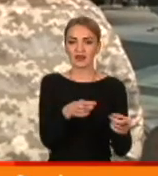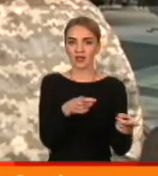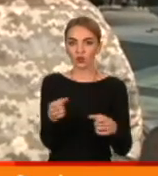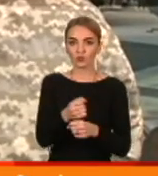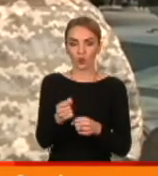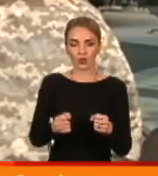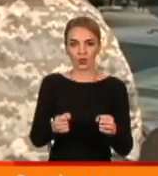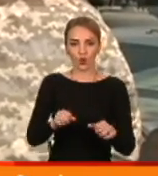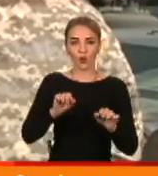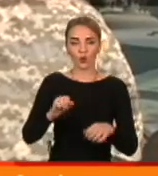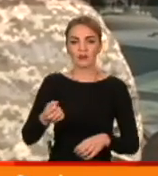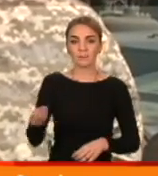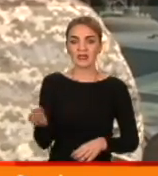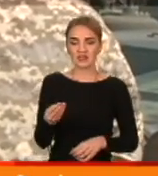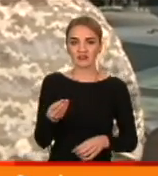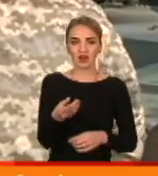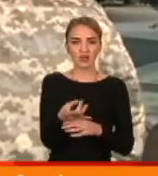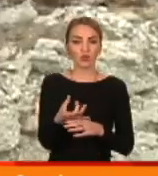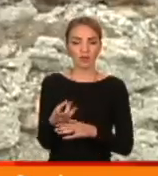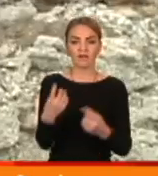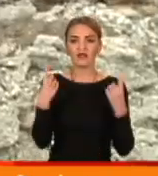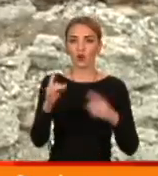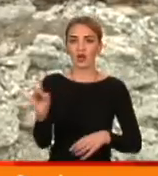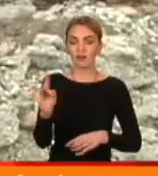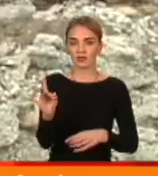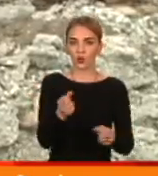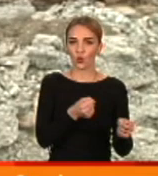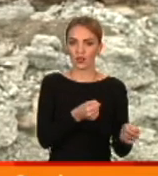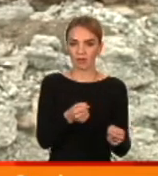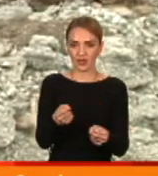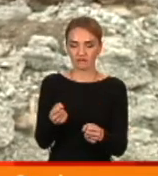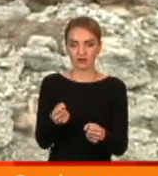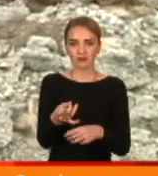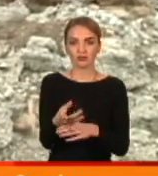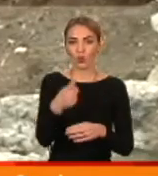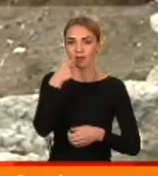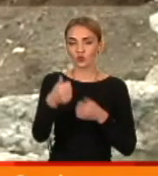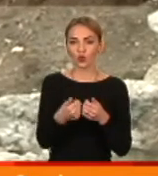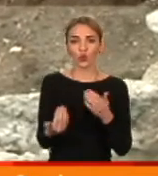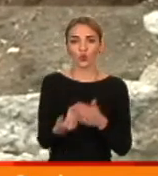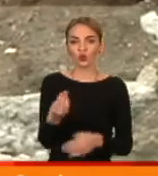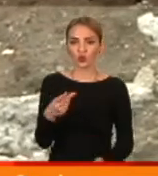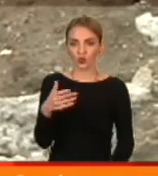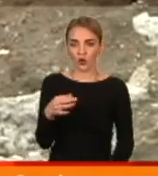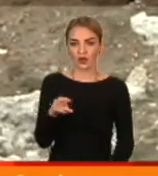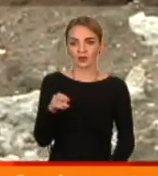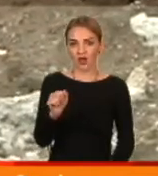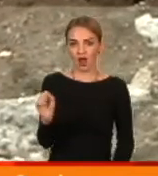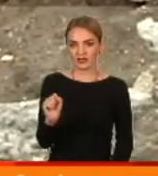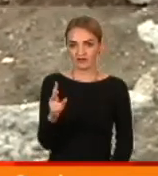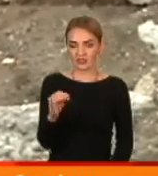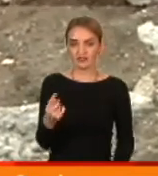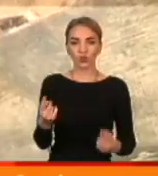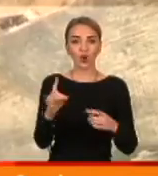стрілецької зброї, оборонців Пісків, з гранатометів та великокаліберних кулеметів били поблизу Новотроїцького та Авдіївки.